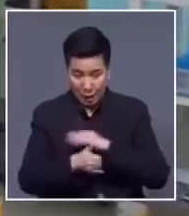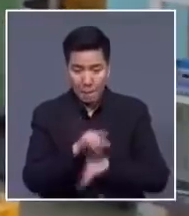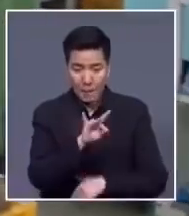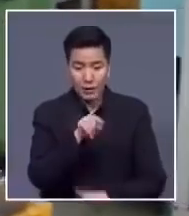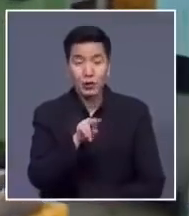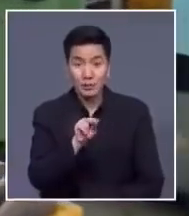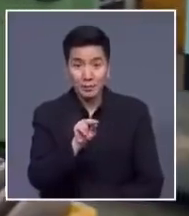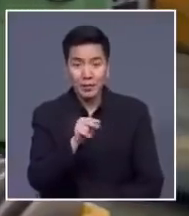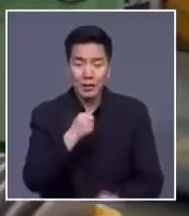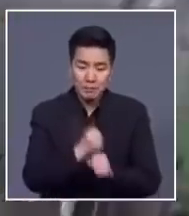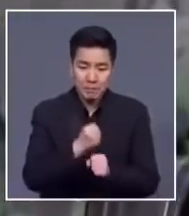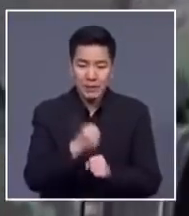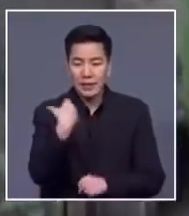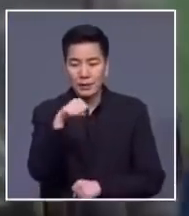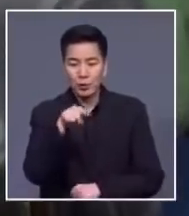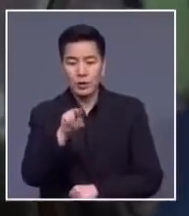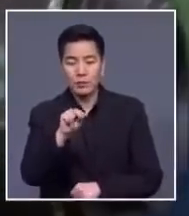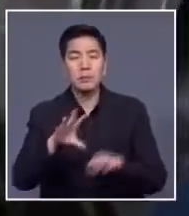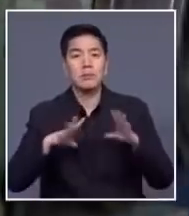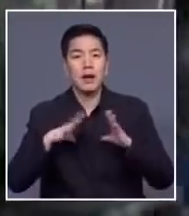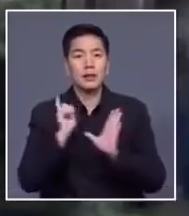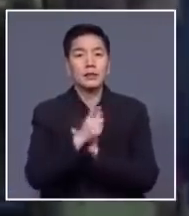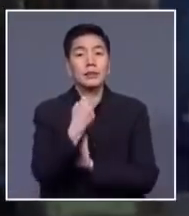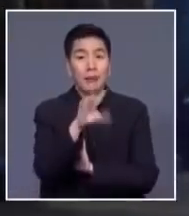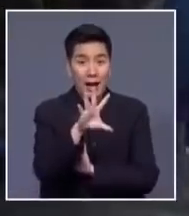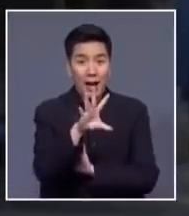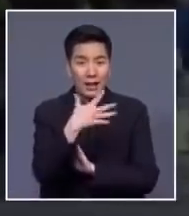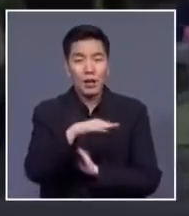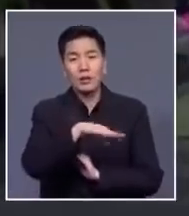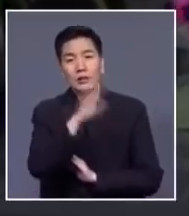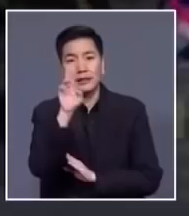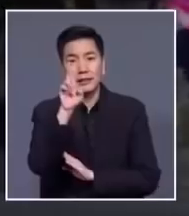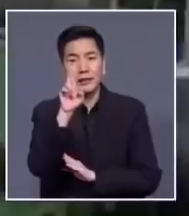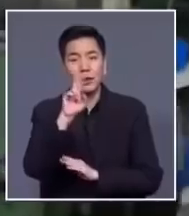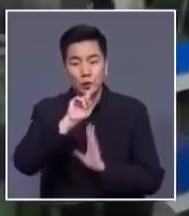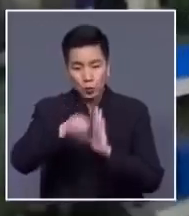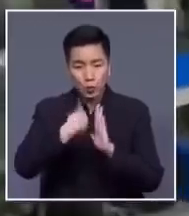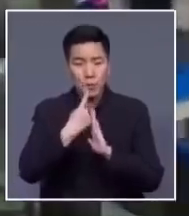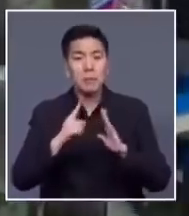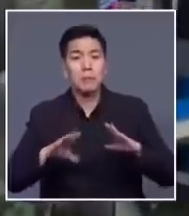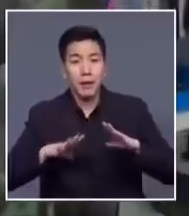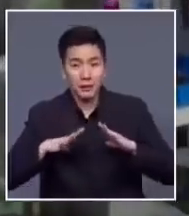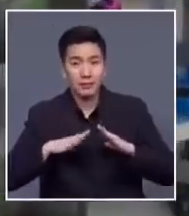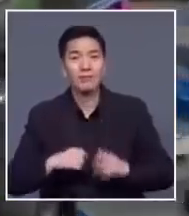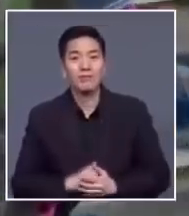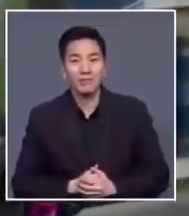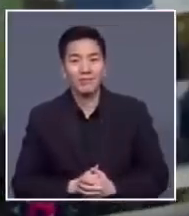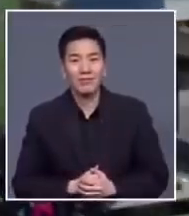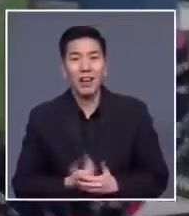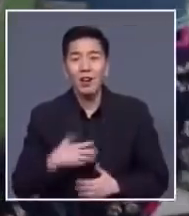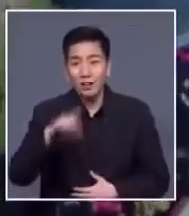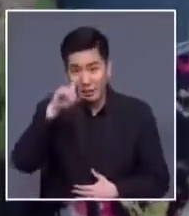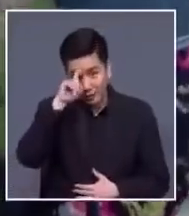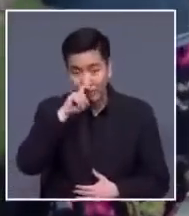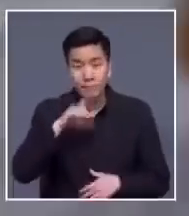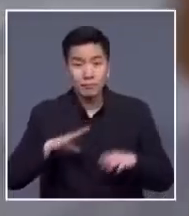นะครับแล้วก็พักตอน 10:30 น ครับ 15นาทีแล้วก็พักตอนเที่ยงอีก1ชั่วโมงครับ ครับผม ครับ แล้วก็เสาร์อาทิตย์